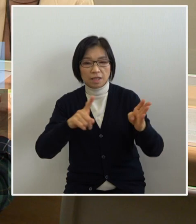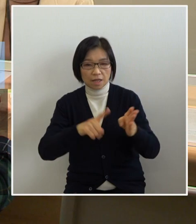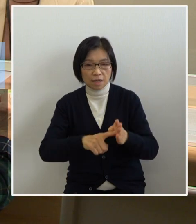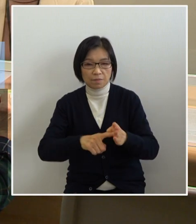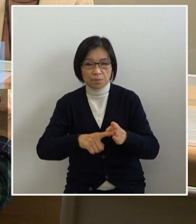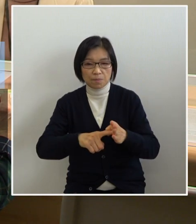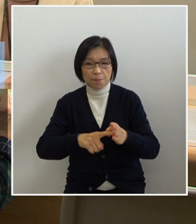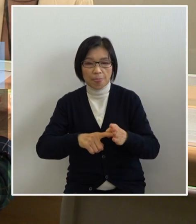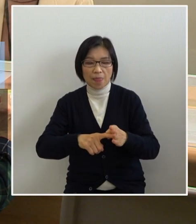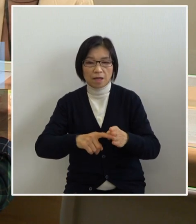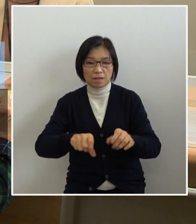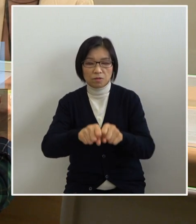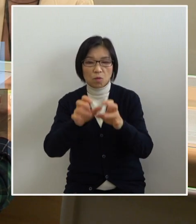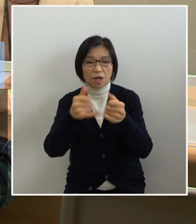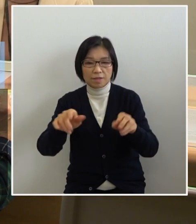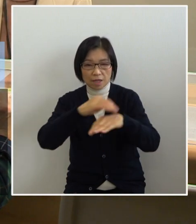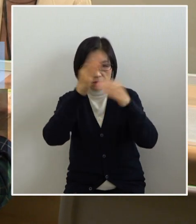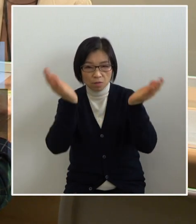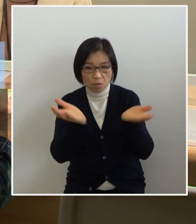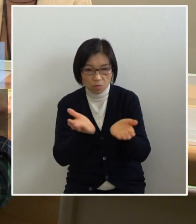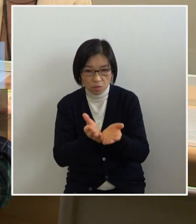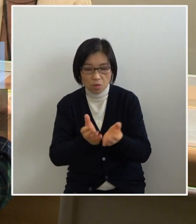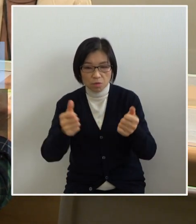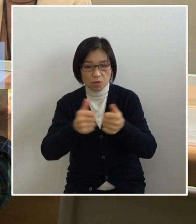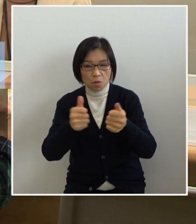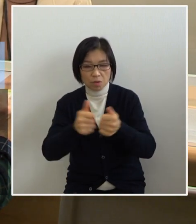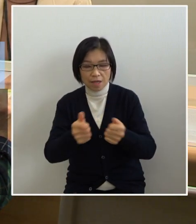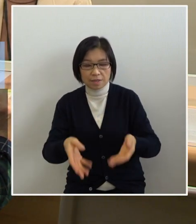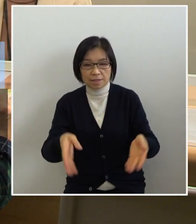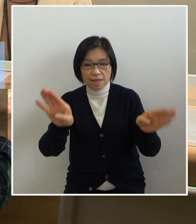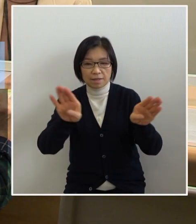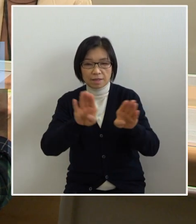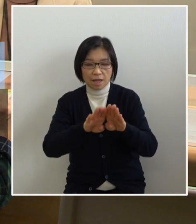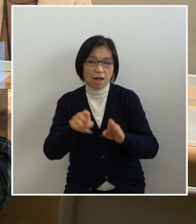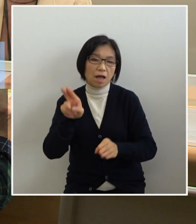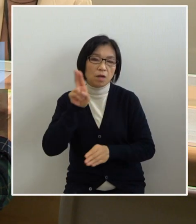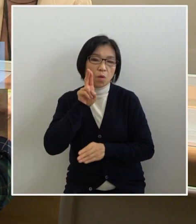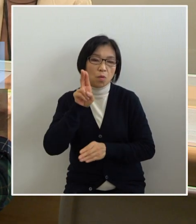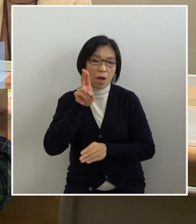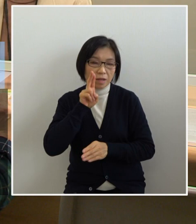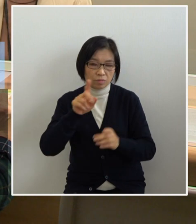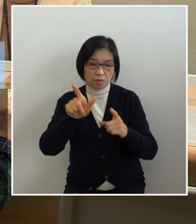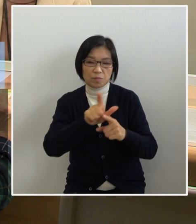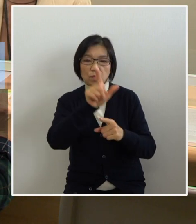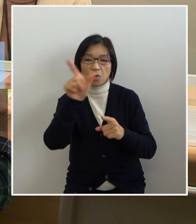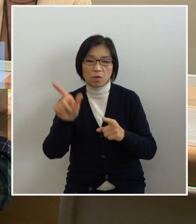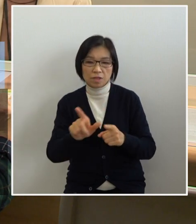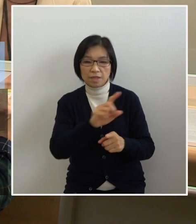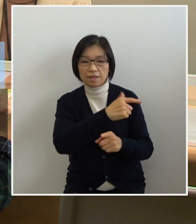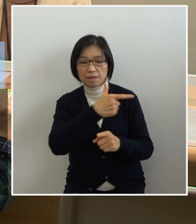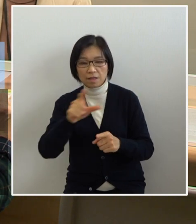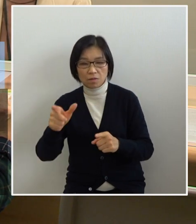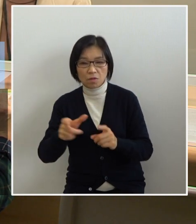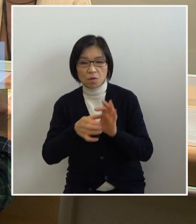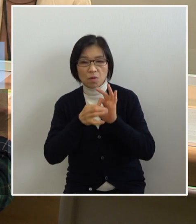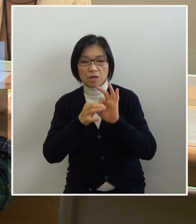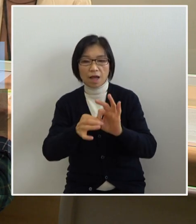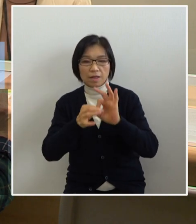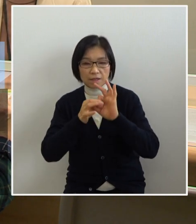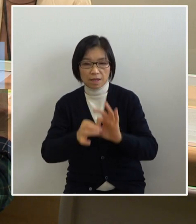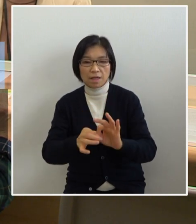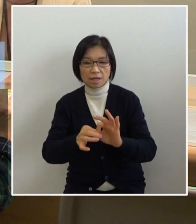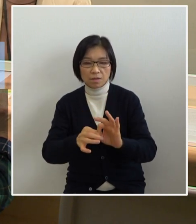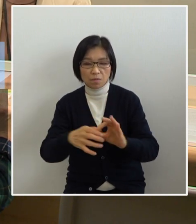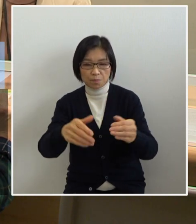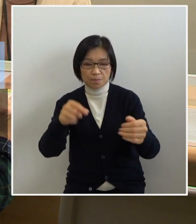相談センター、ハローワーク、 NPO 法人などの関係機関と連携します